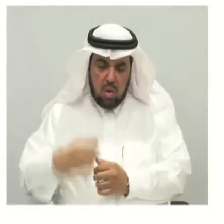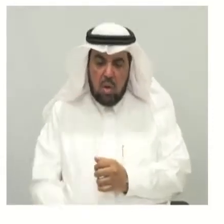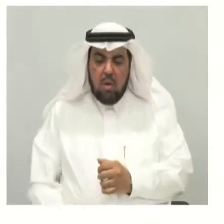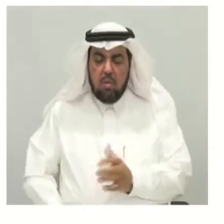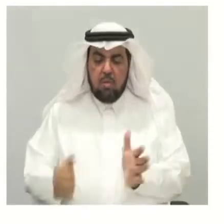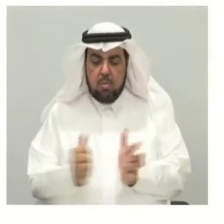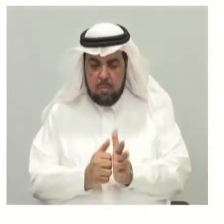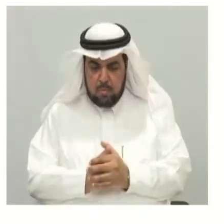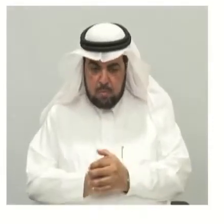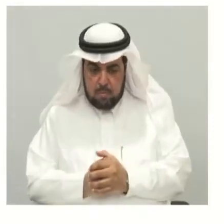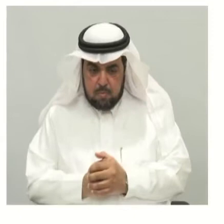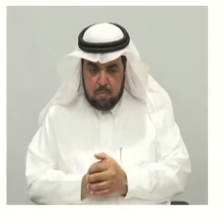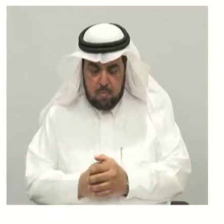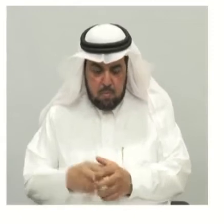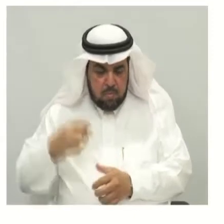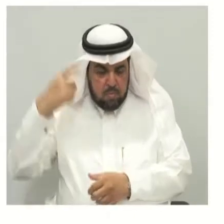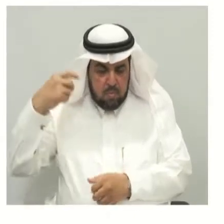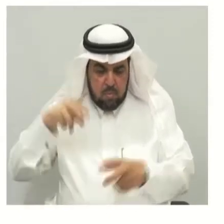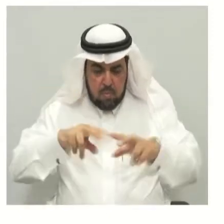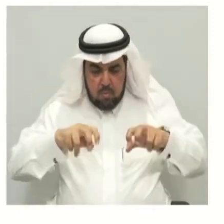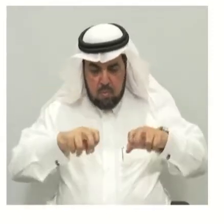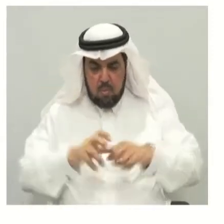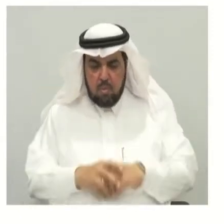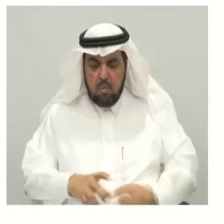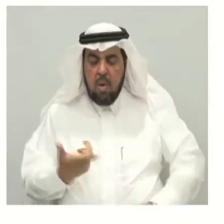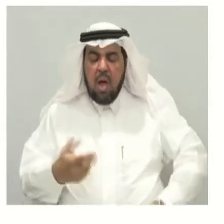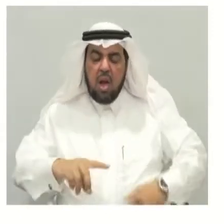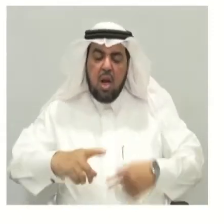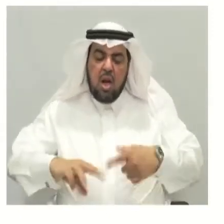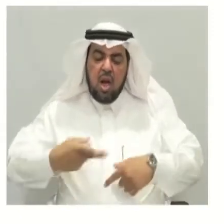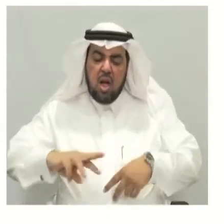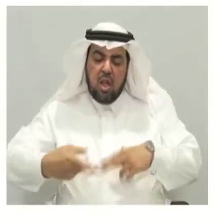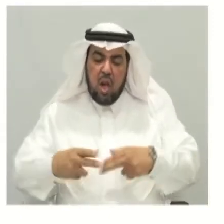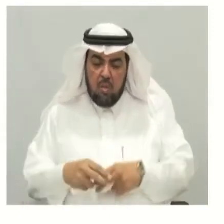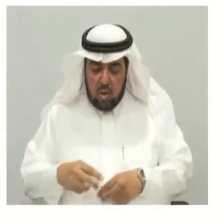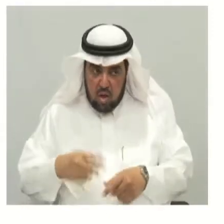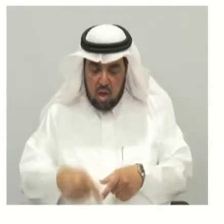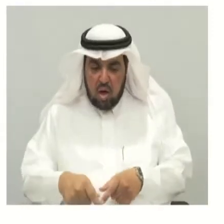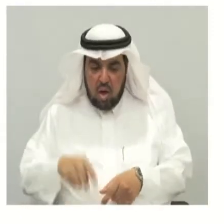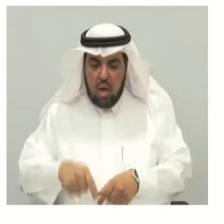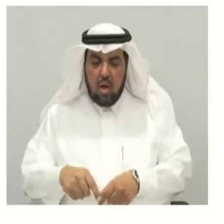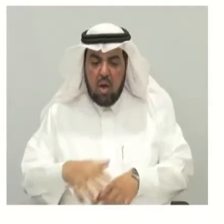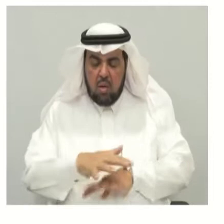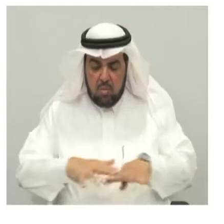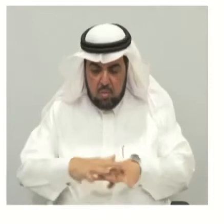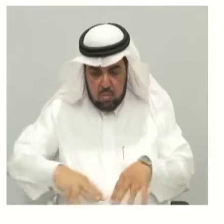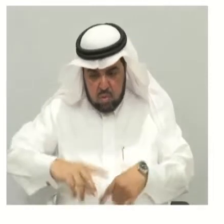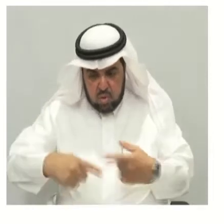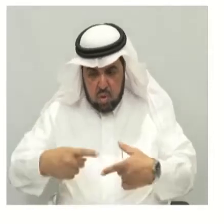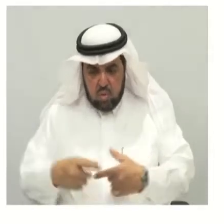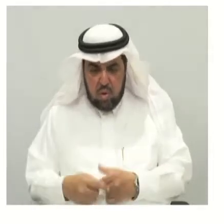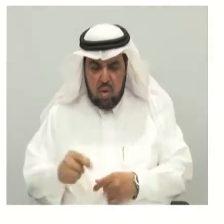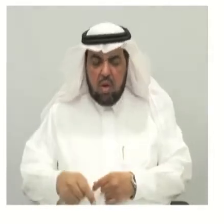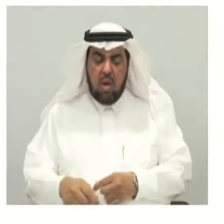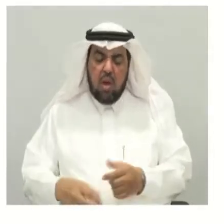نقرأ سويا، التفكير الناقد، ما الاختلاف الذي يطرأ على الجدول الدوري